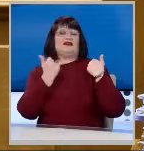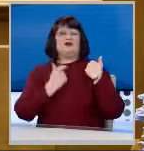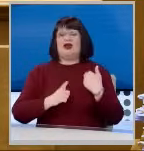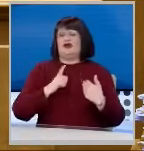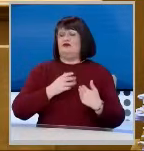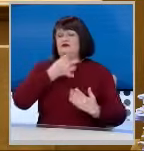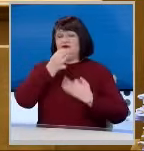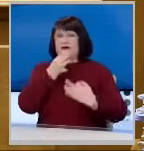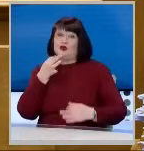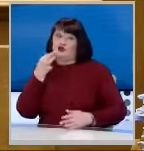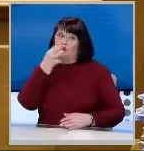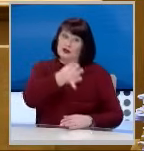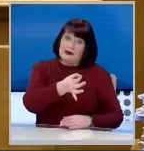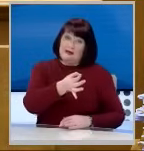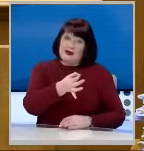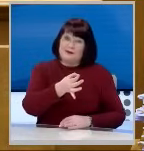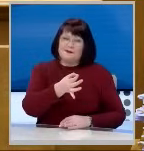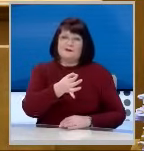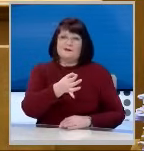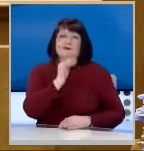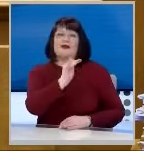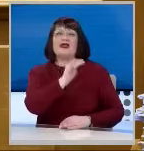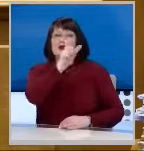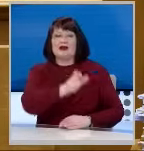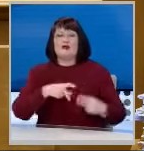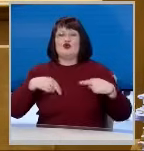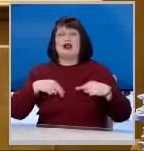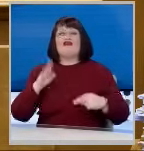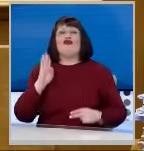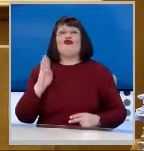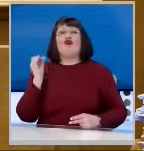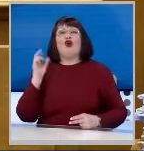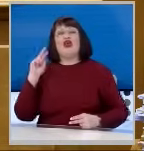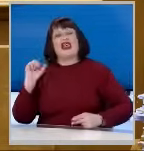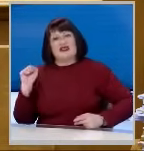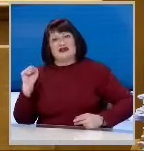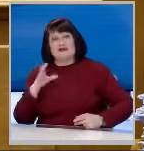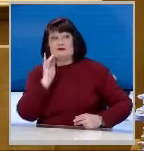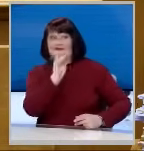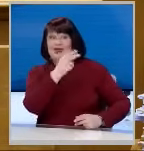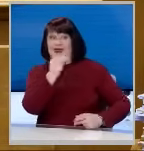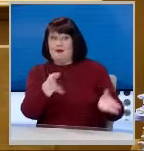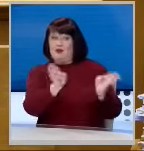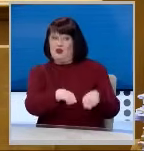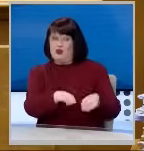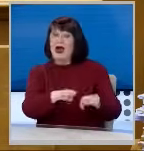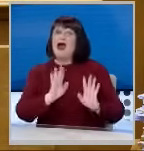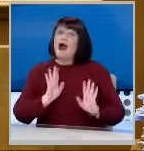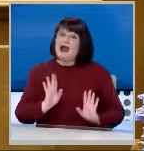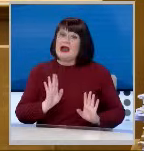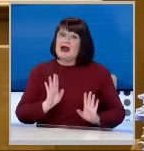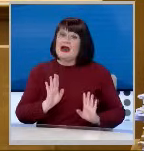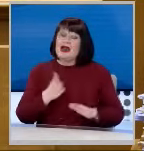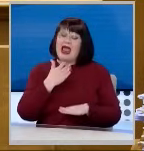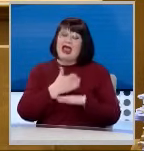του είπα κύριε βορίδη θέλετε να κλείσετε το θέμα αλλά σας